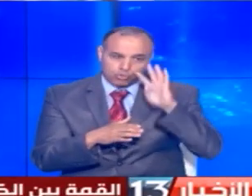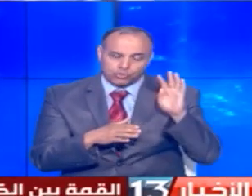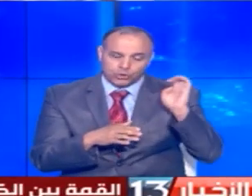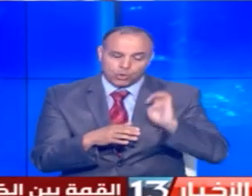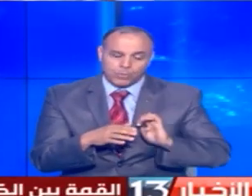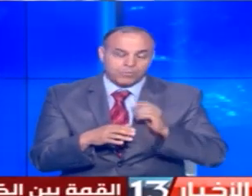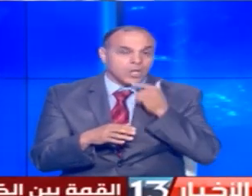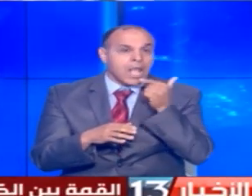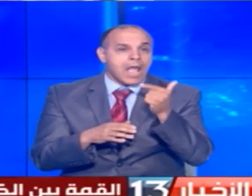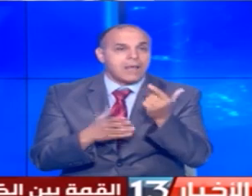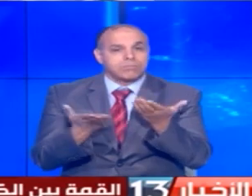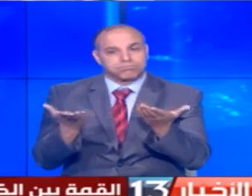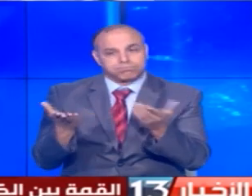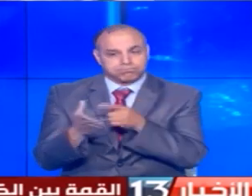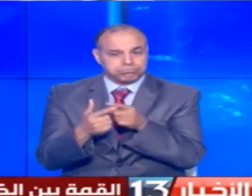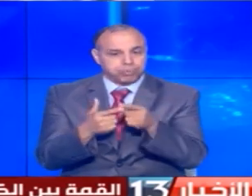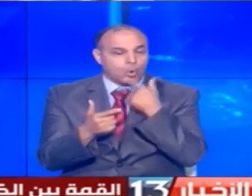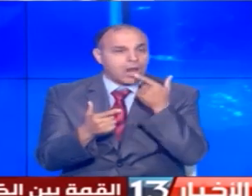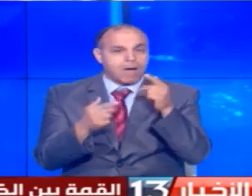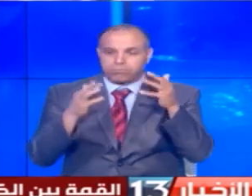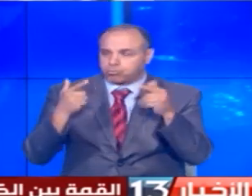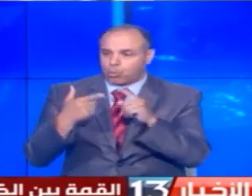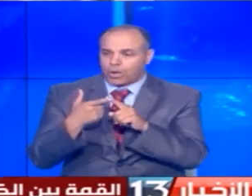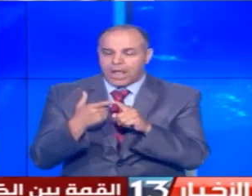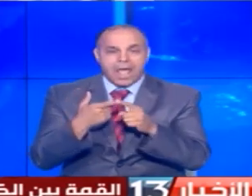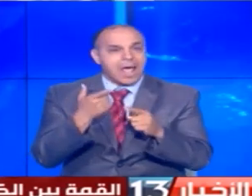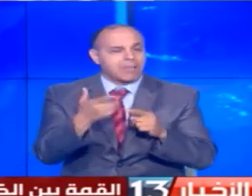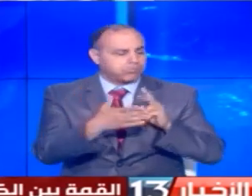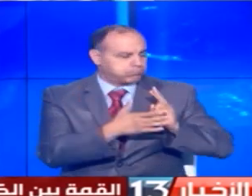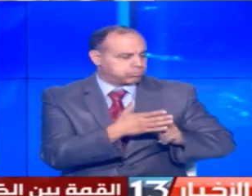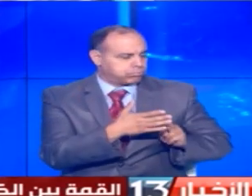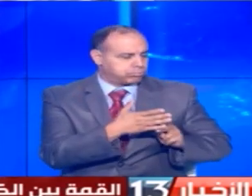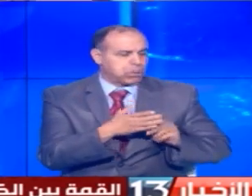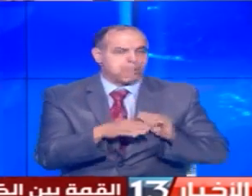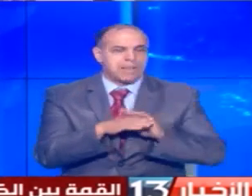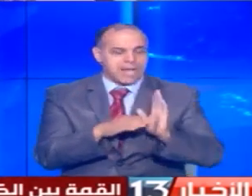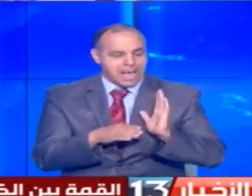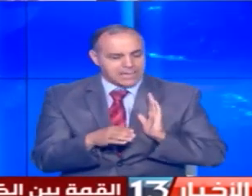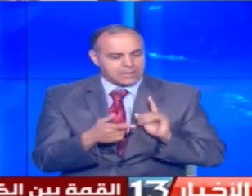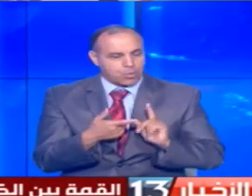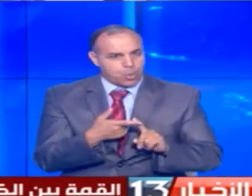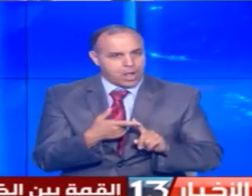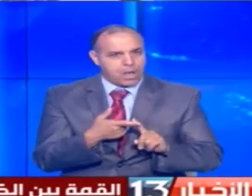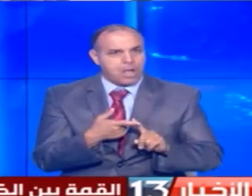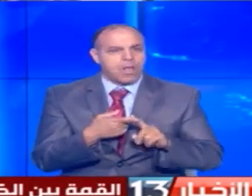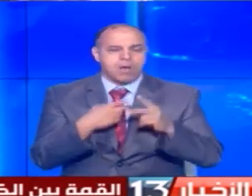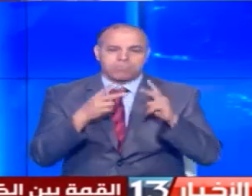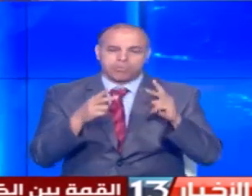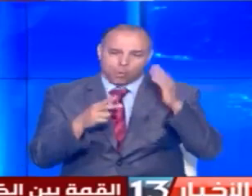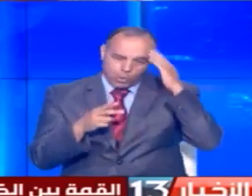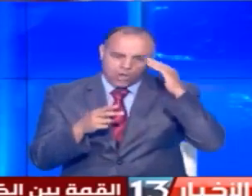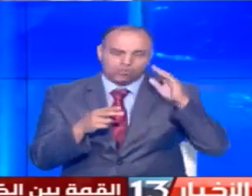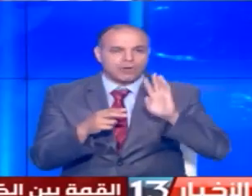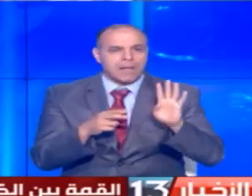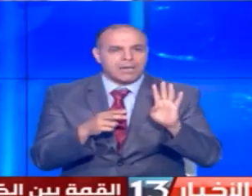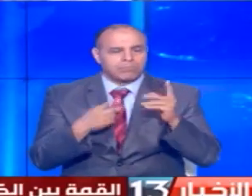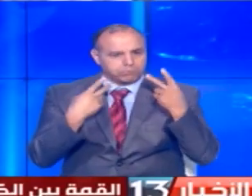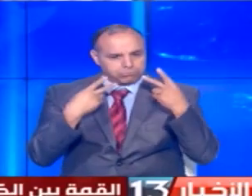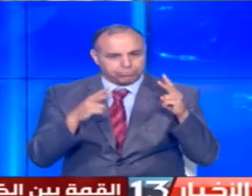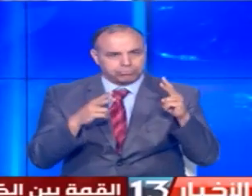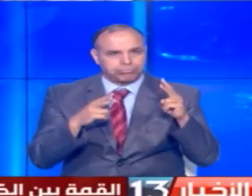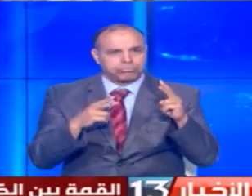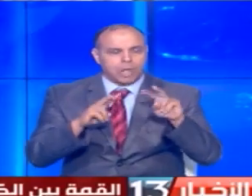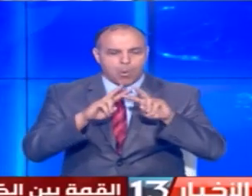الجنوبي، والتي من بين أبرز نتائجها توقيع اتفاق في المجال العسكري وموافقة كوريا الشمالية على السماح